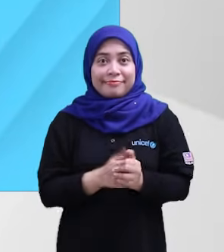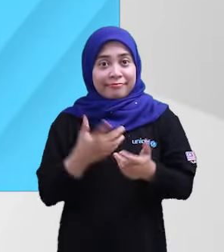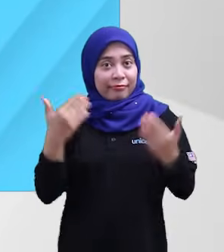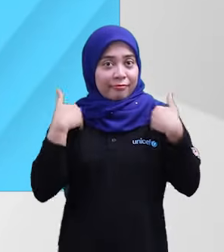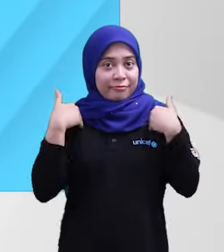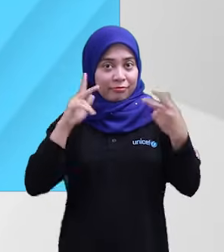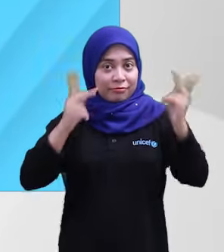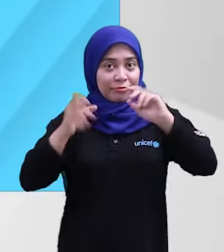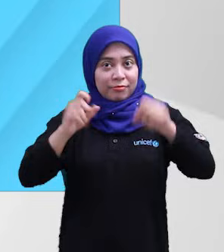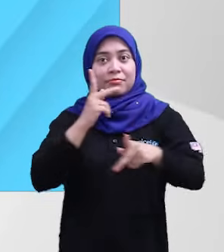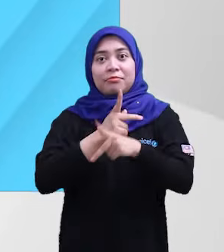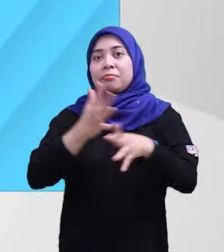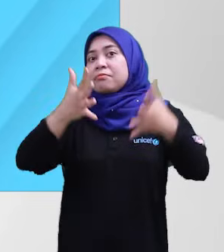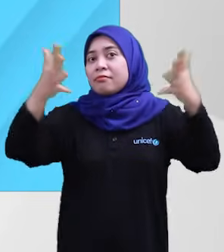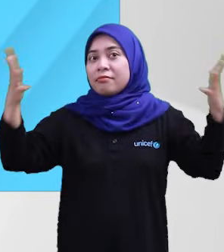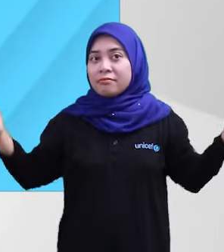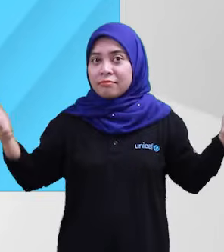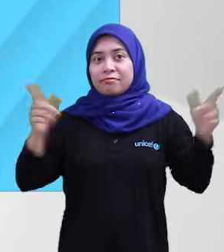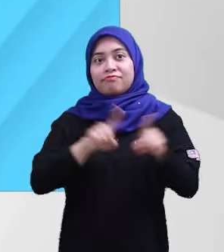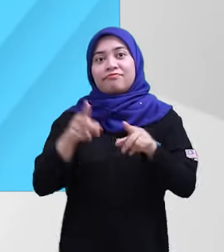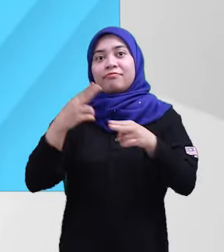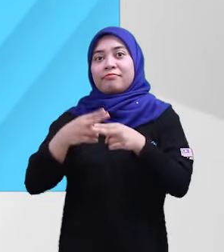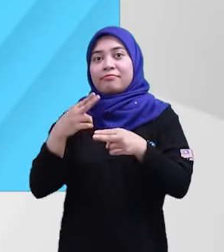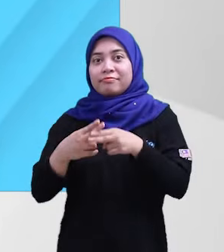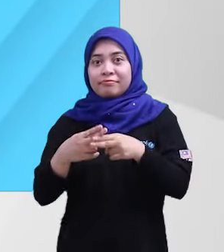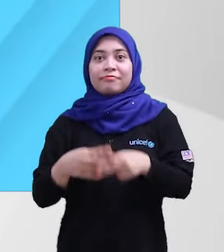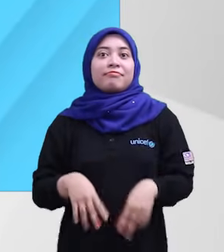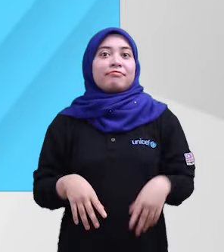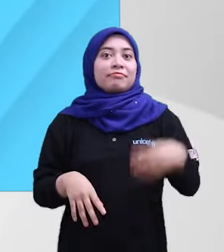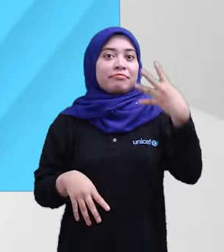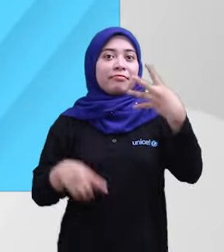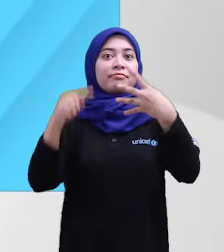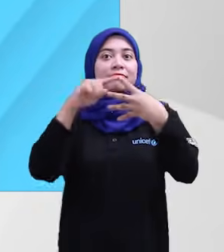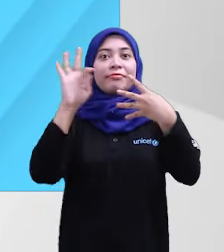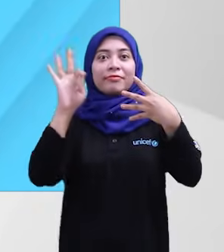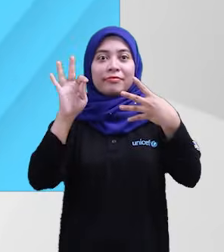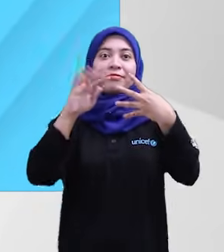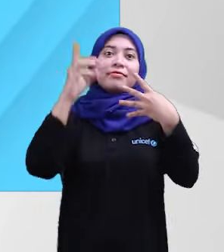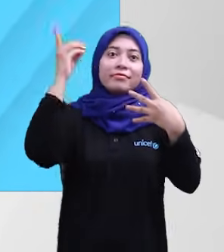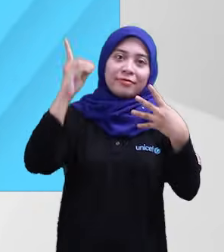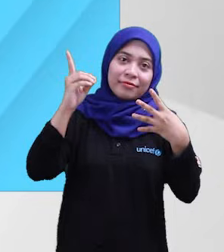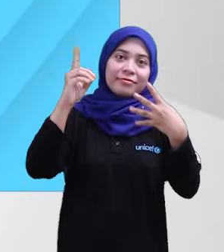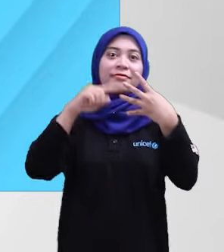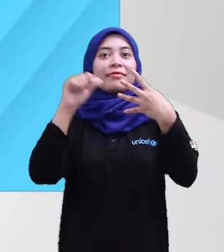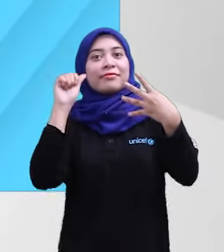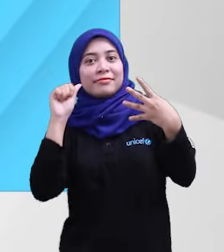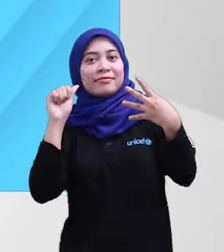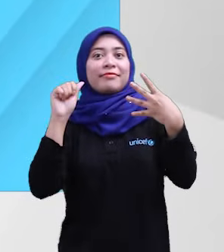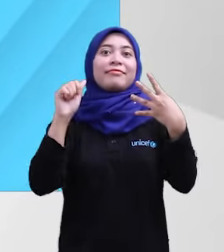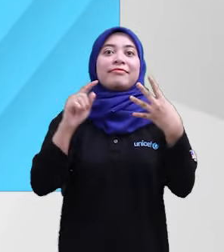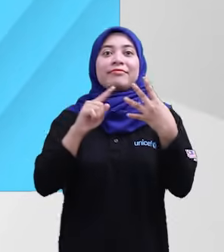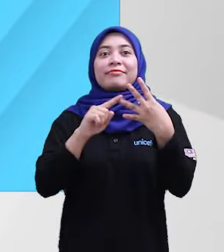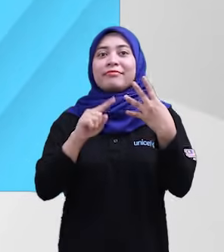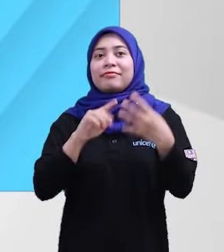Bayangkan kita ada kotak yang boleh menyimpan banyak jenis nama di dalamnya seperti Felicia, David, Daniel, Alina.